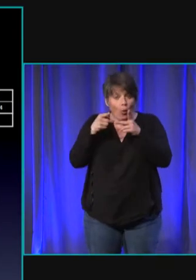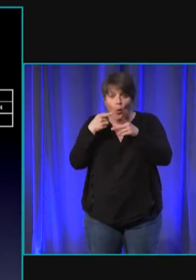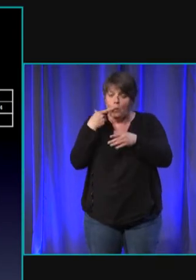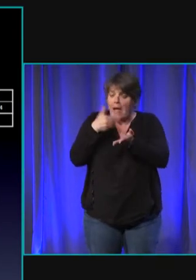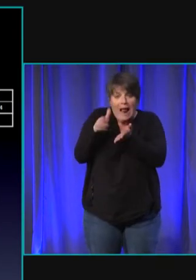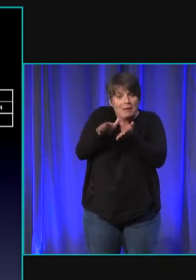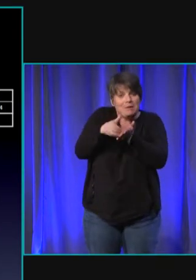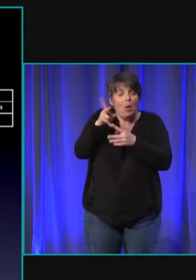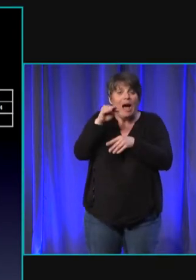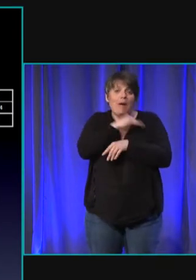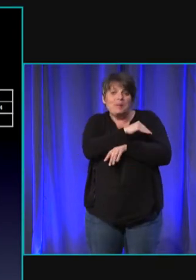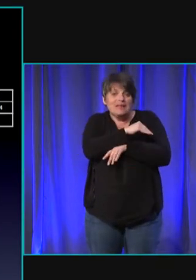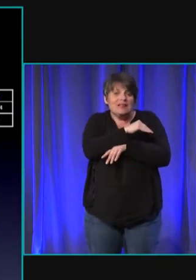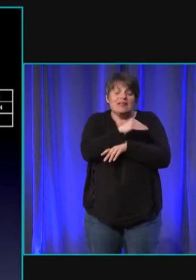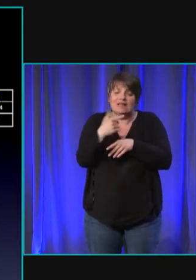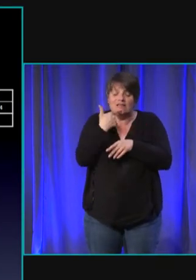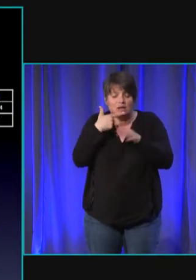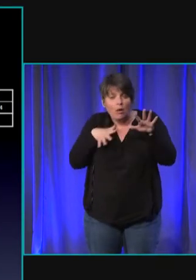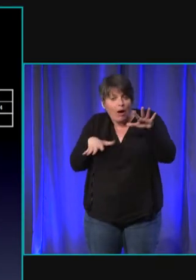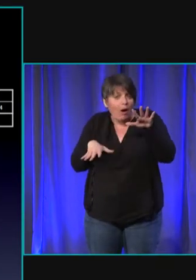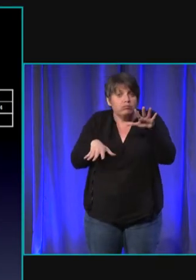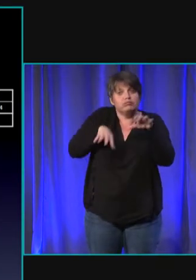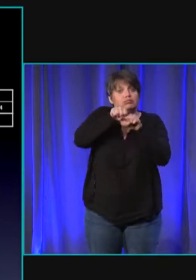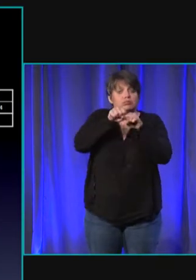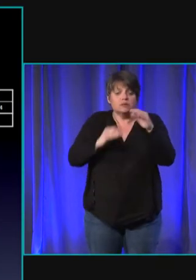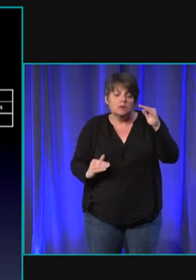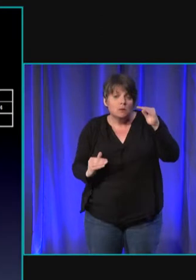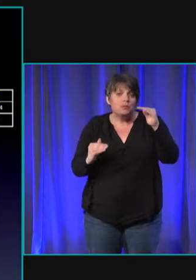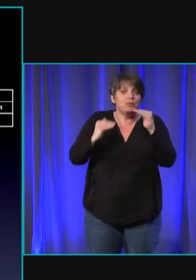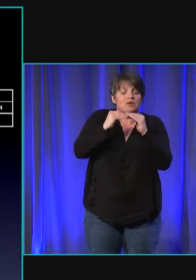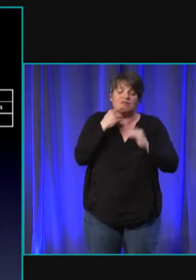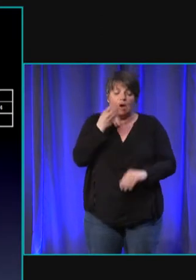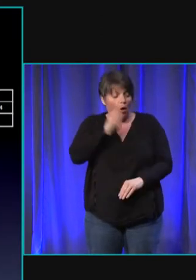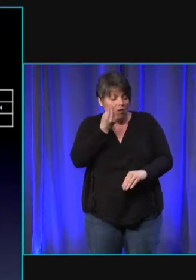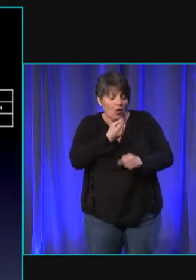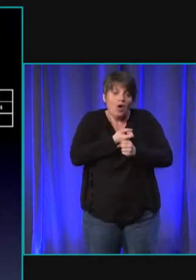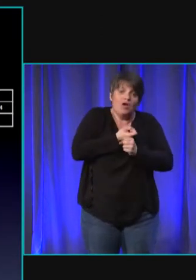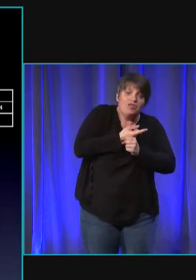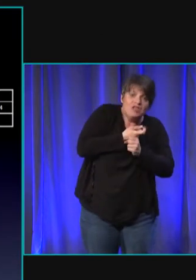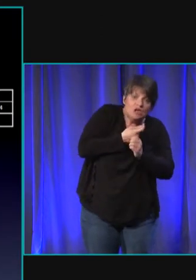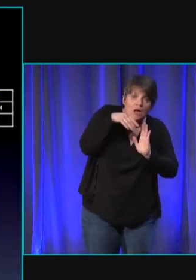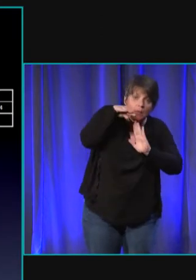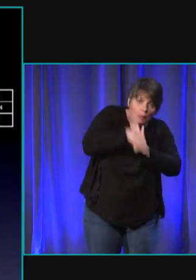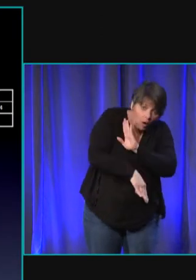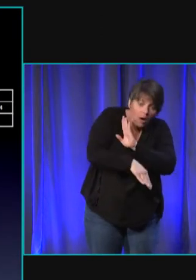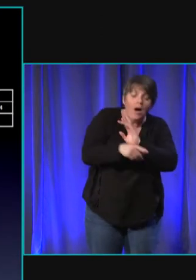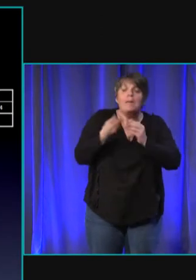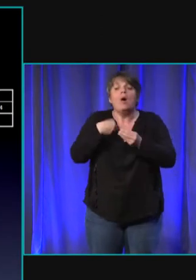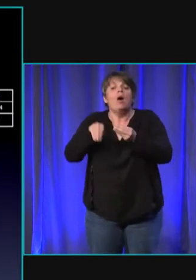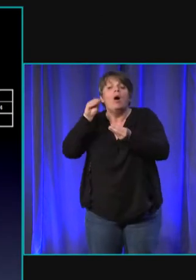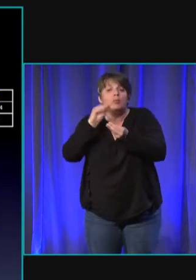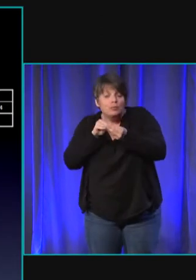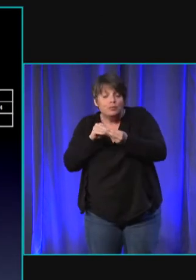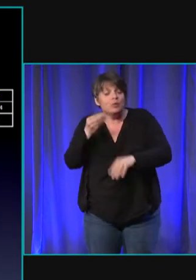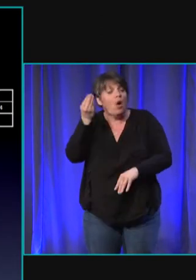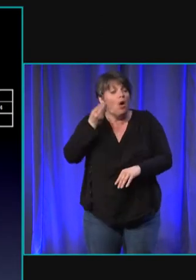sang. Donc l'enfant, lui, accumule moins de déchets, moins de protons et moins de lactate, mais en plus de ça, les